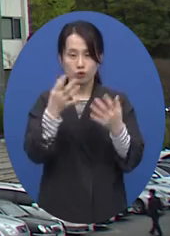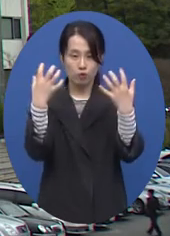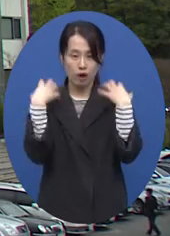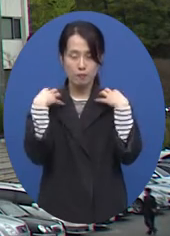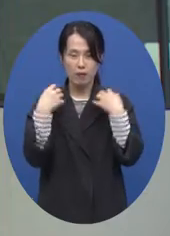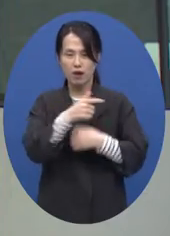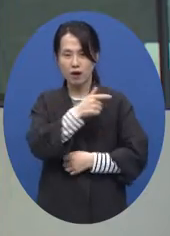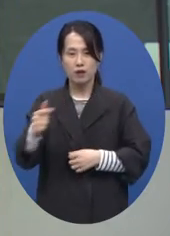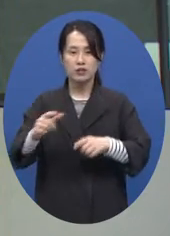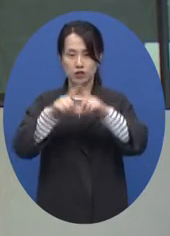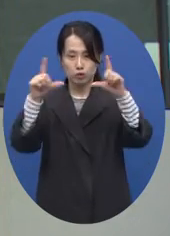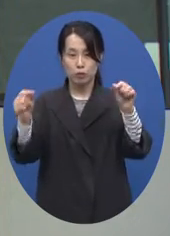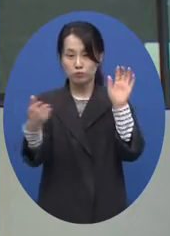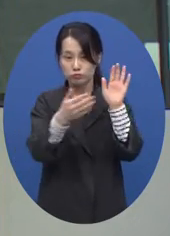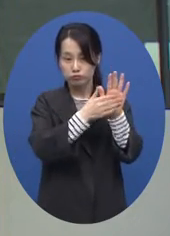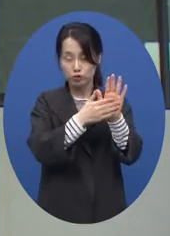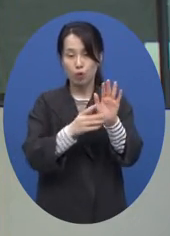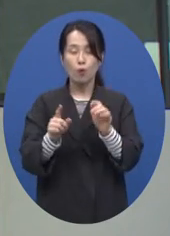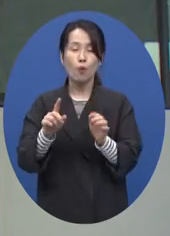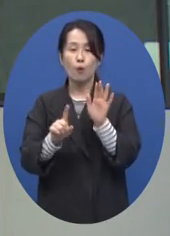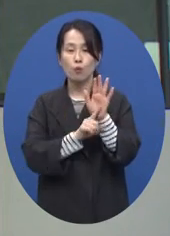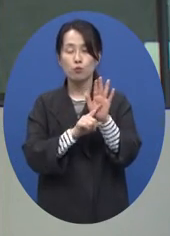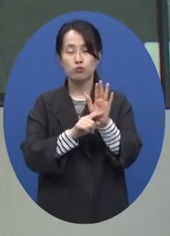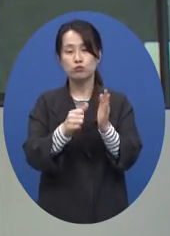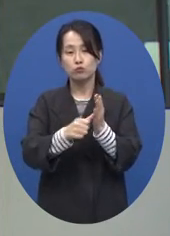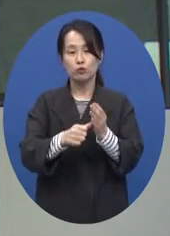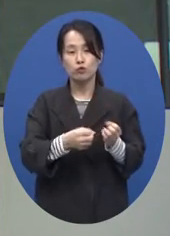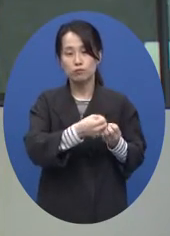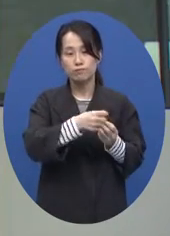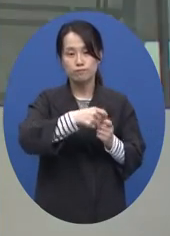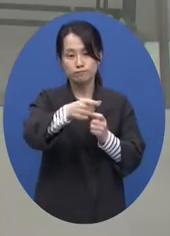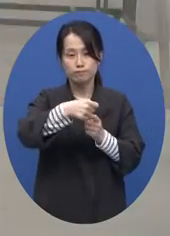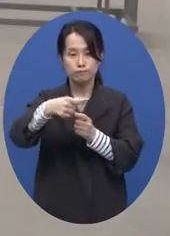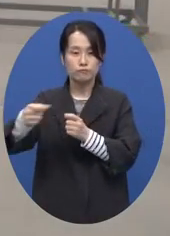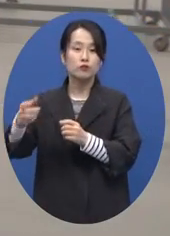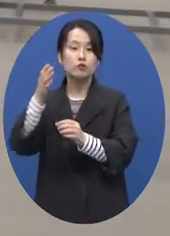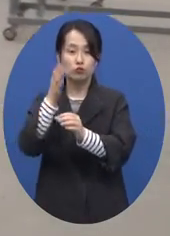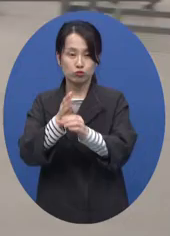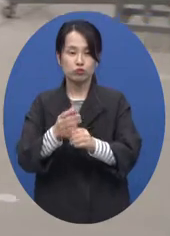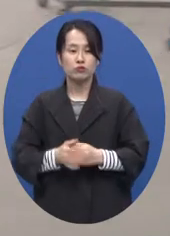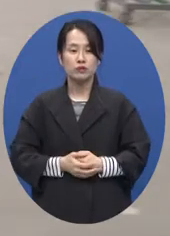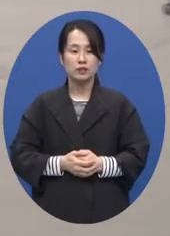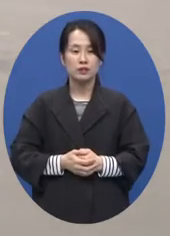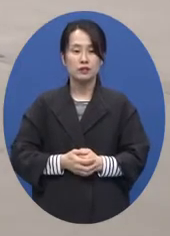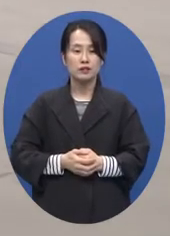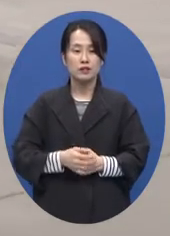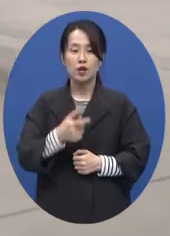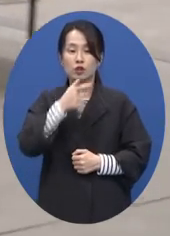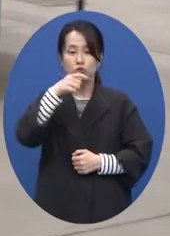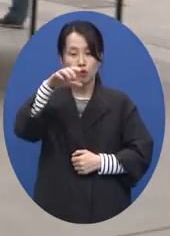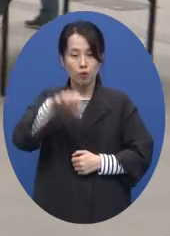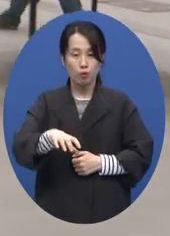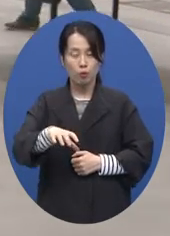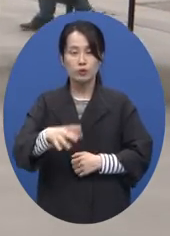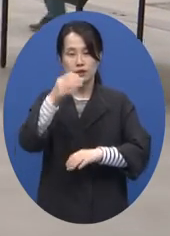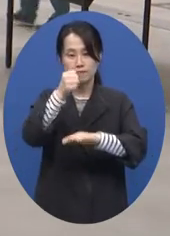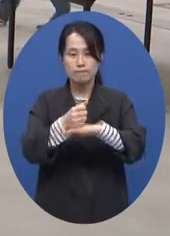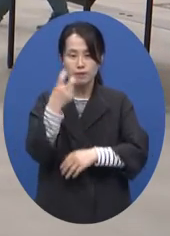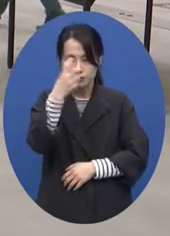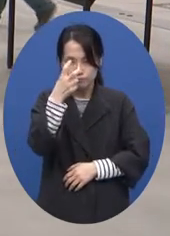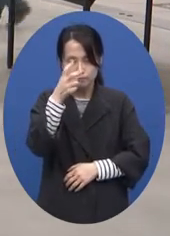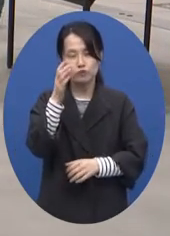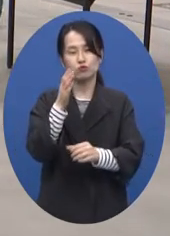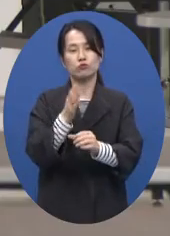포스터가 붙었고 관련 홍보물 등도 곳곳에 뿌려지고 있습니다 개최장소 의 수원 컨벤션 센터도 막바지 점검